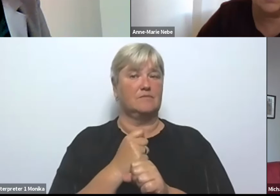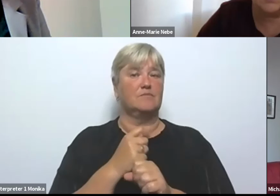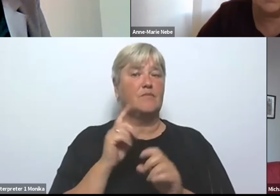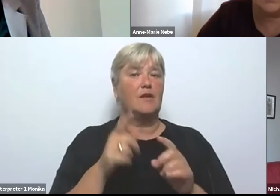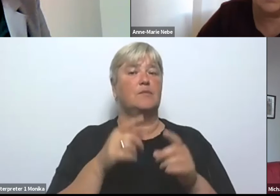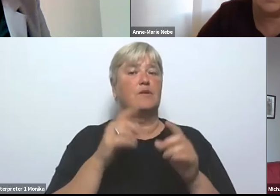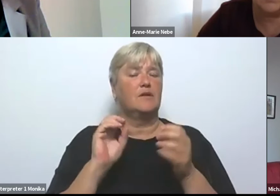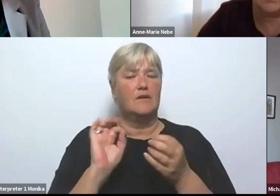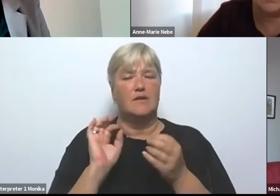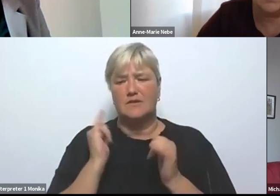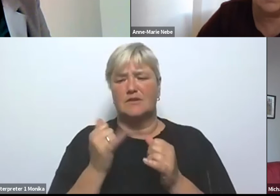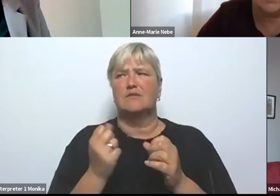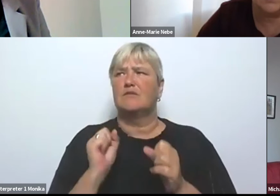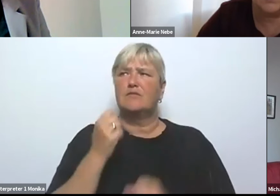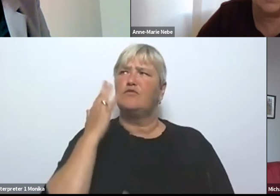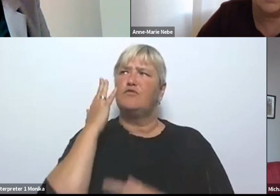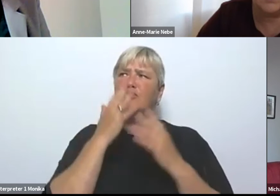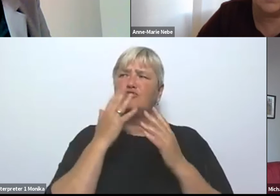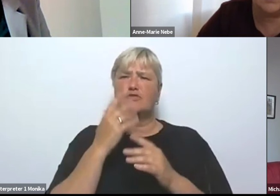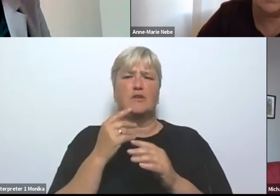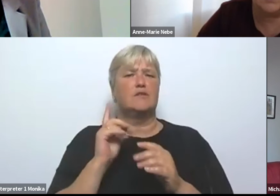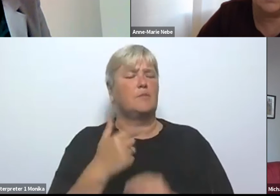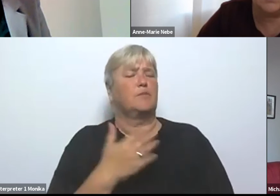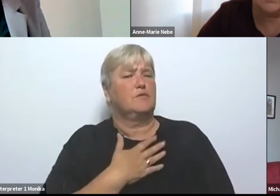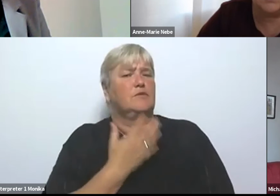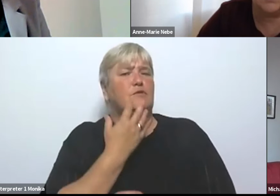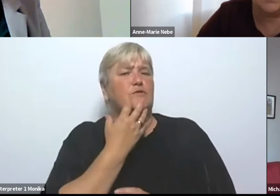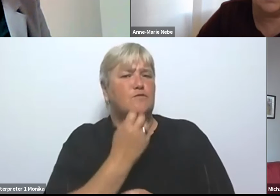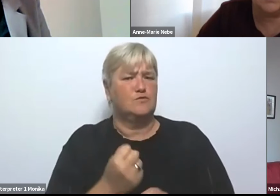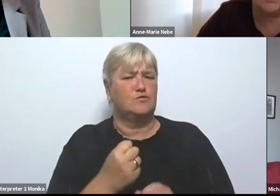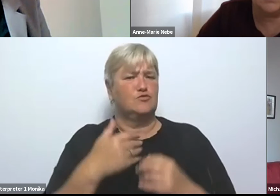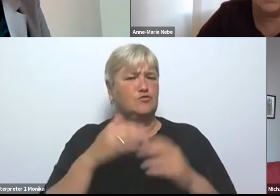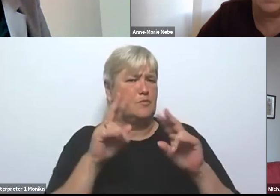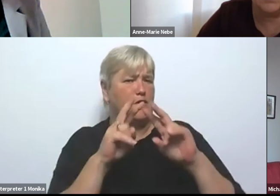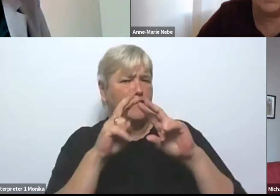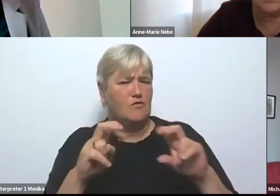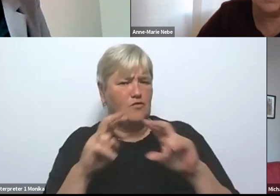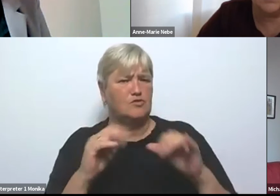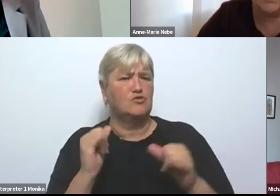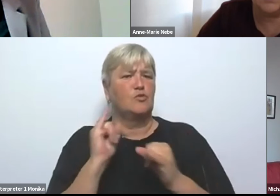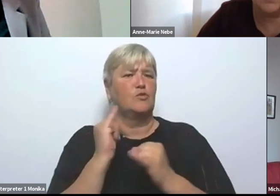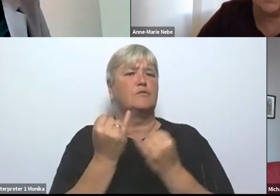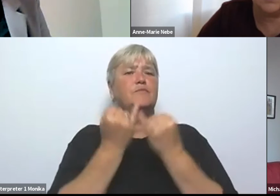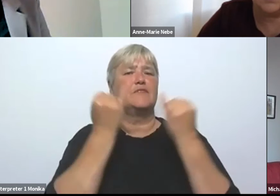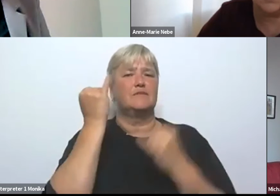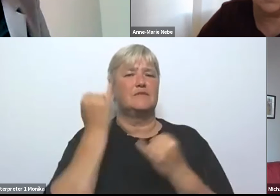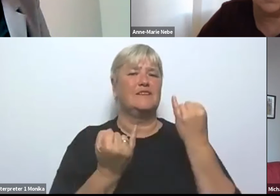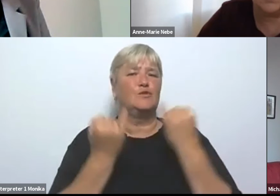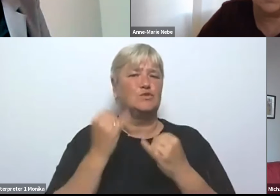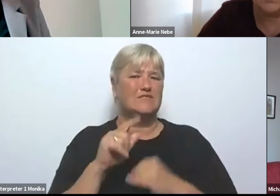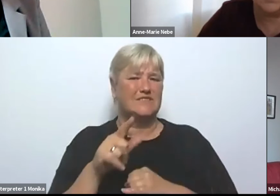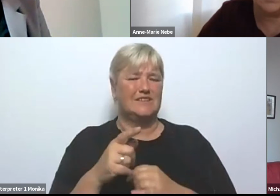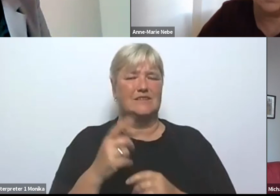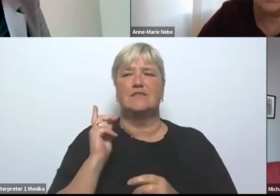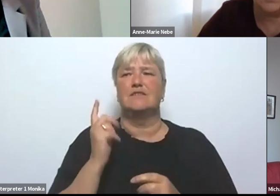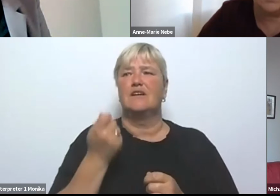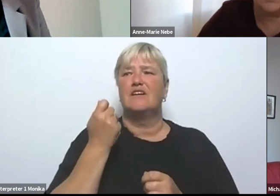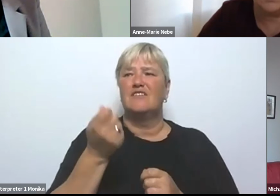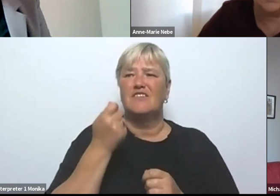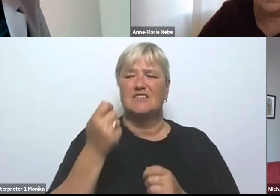komplex. Aber ich würde mir auch wünschen, dass da die Forschung mehr herangeht und auch die Industrie. Also mir fehlen da vor allen Dingen Versicherungsunternehmen, mir